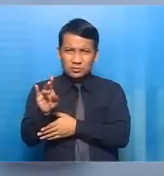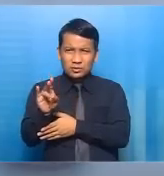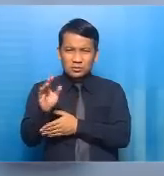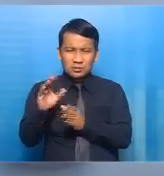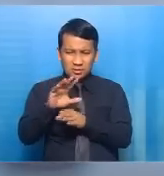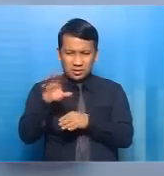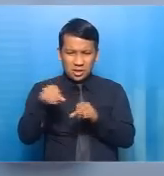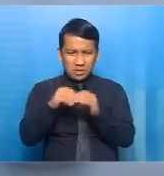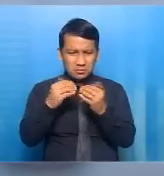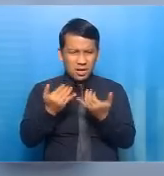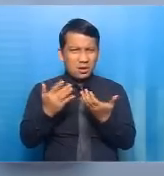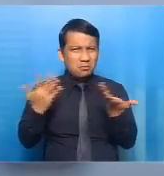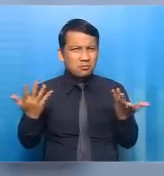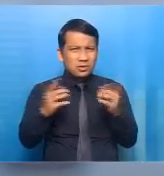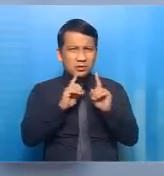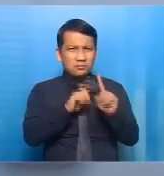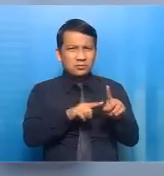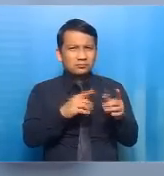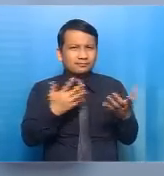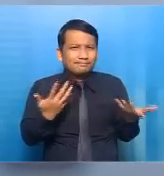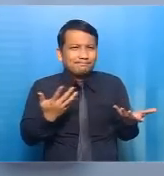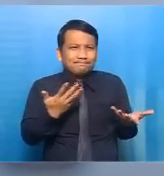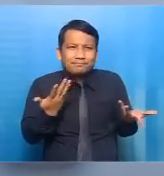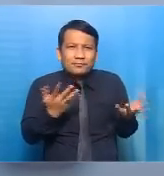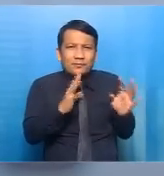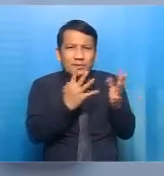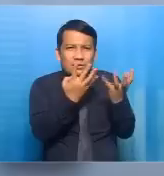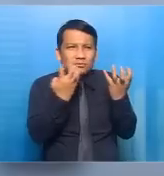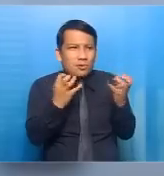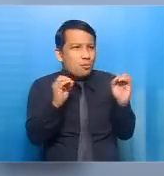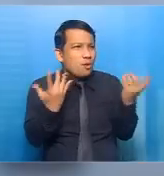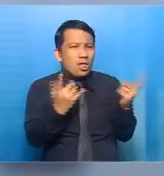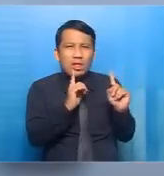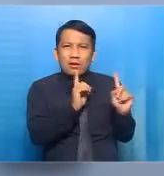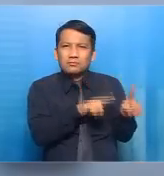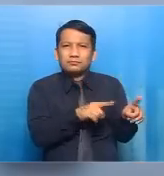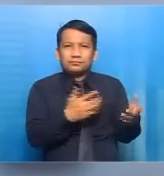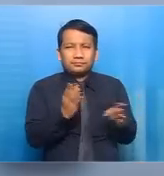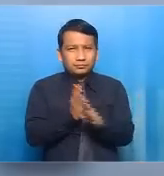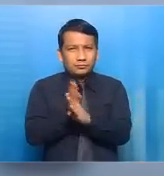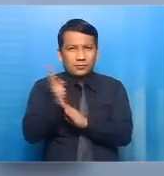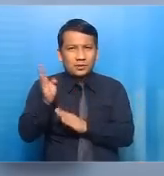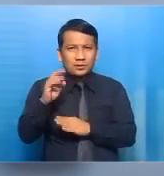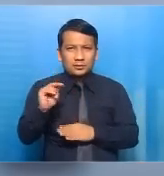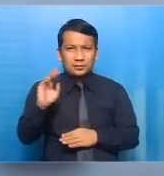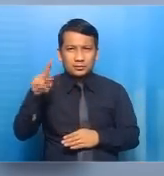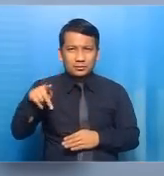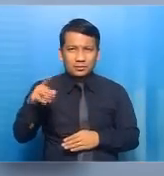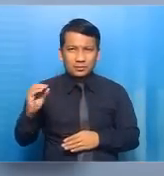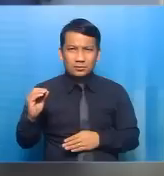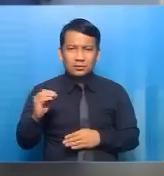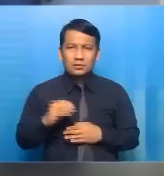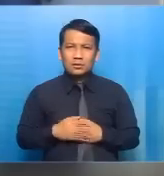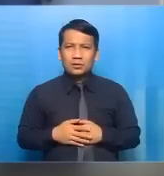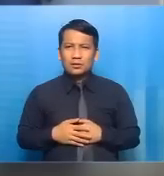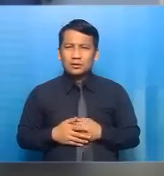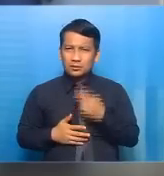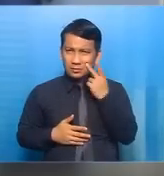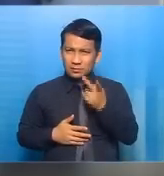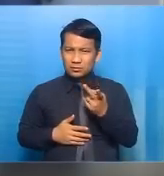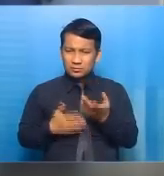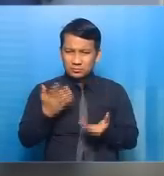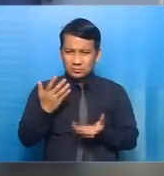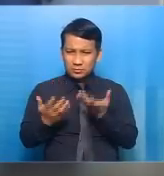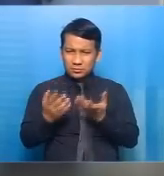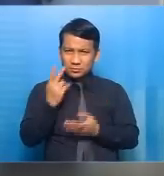Bukod dito, ay wala na siya halos masagot sa aming mga katanungan. Kaya dumiretso na kami sa NCRPO. Titignan din po natin